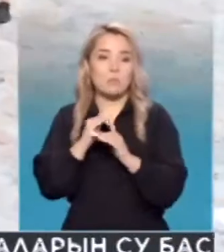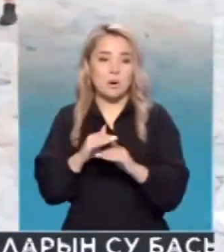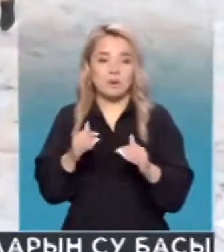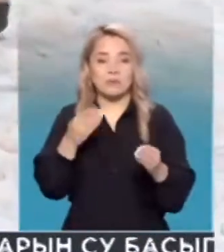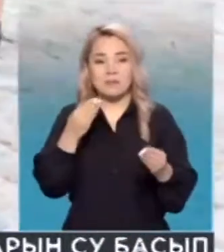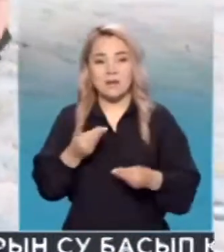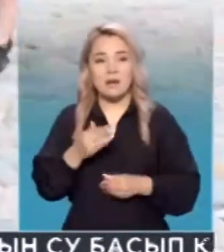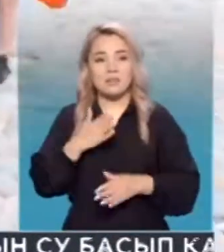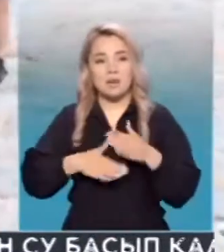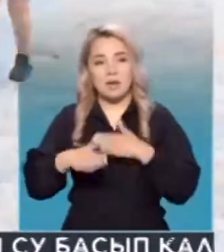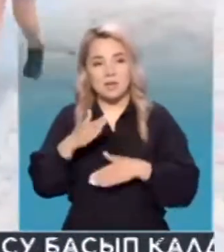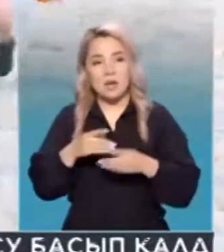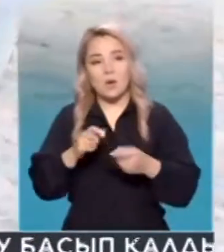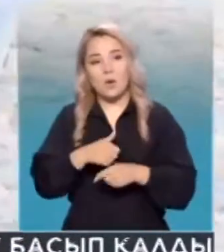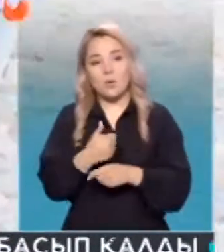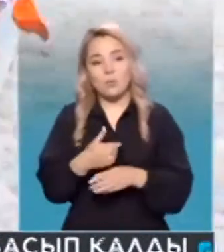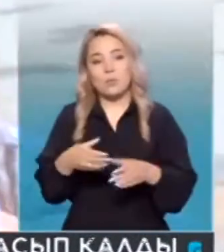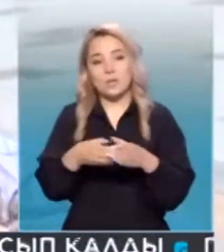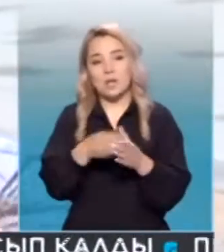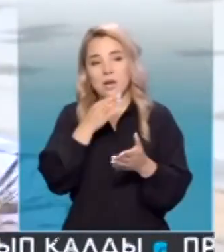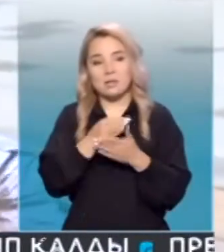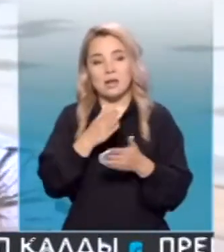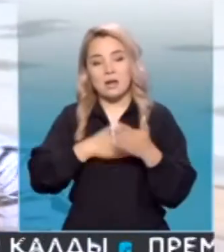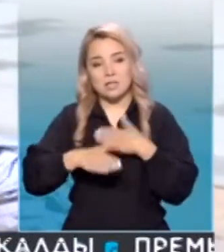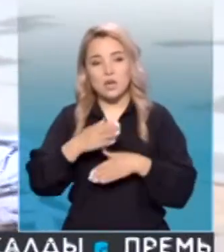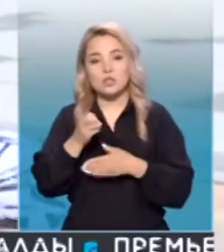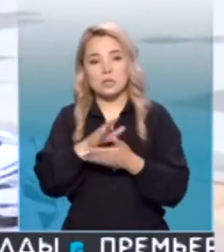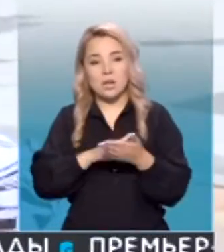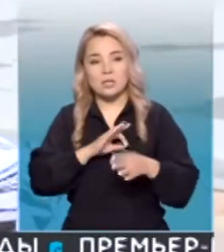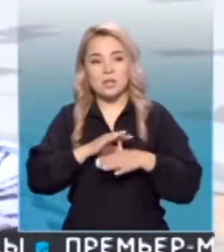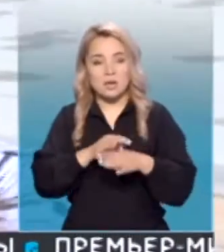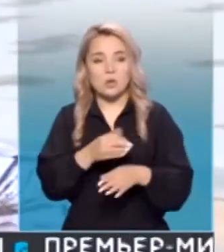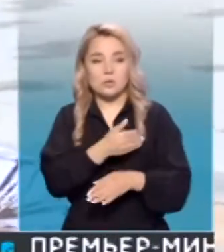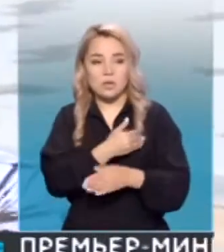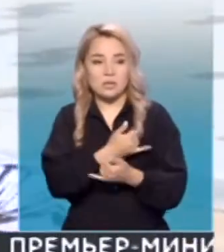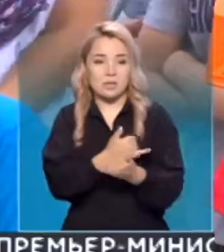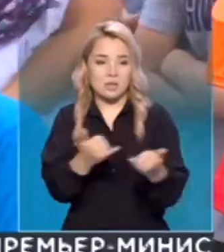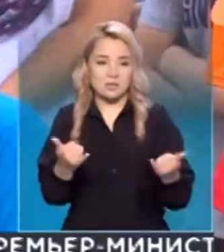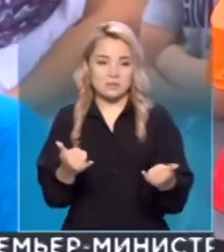риясыз қуанышына куә болған қор басшылығы мұндай ізгі істі жалғастырмақ